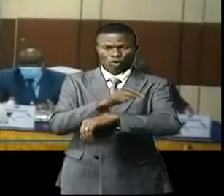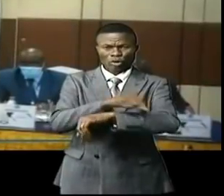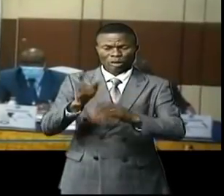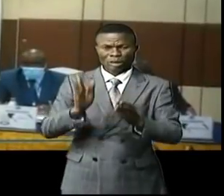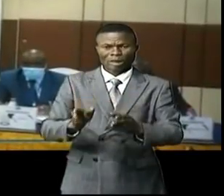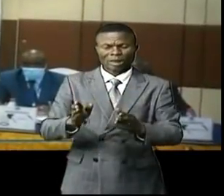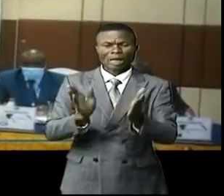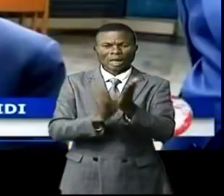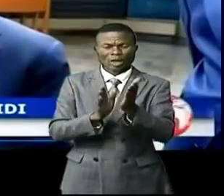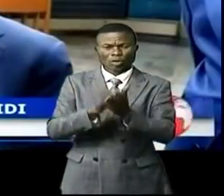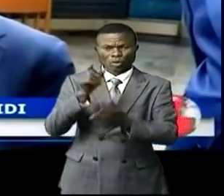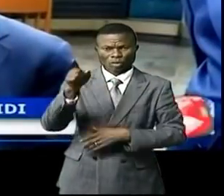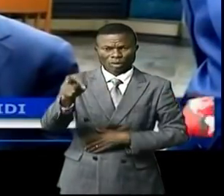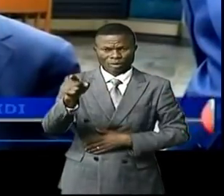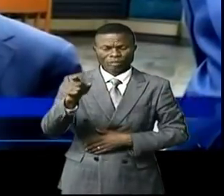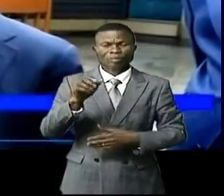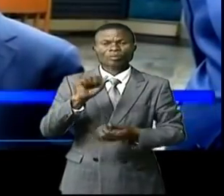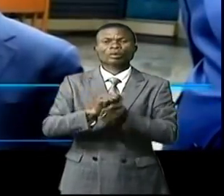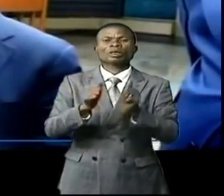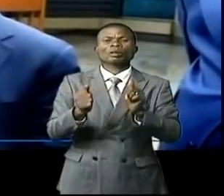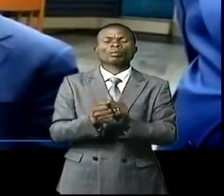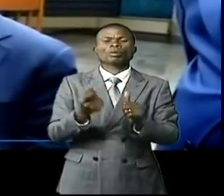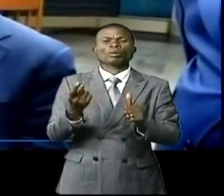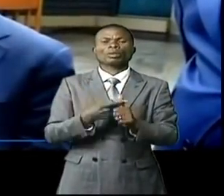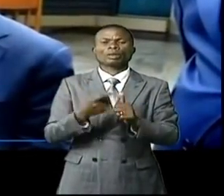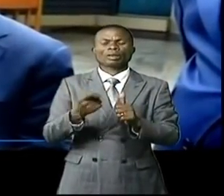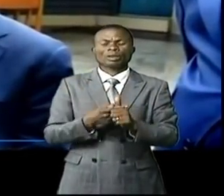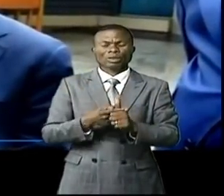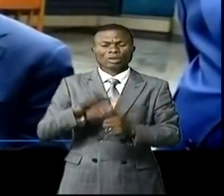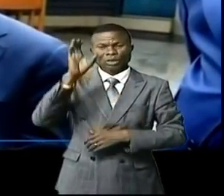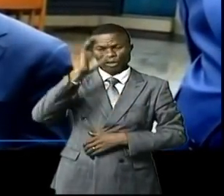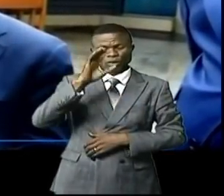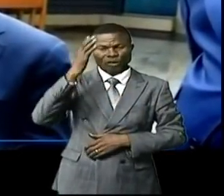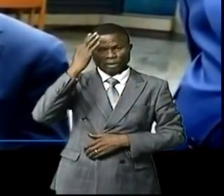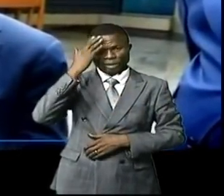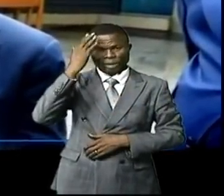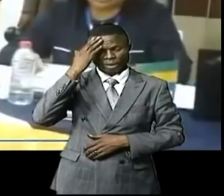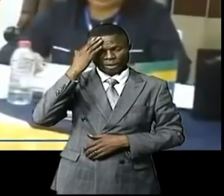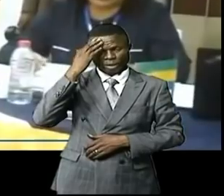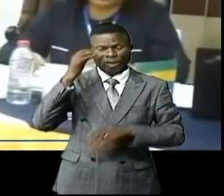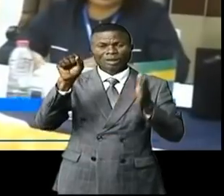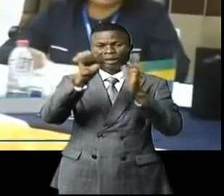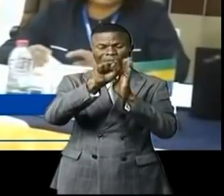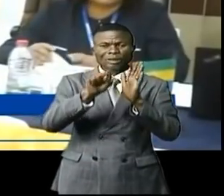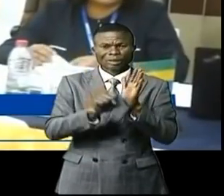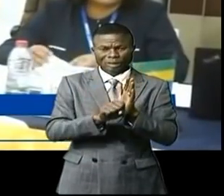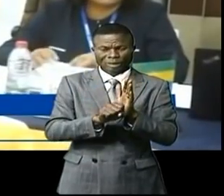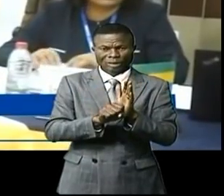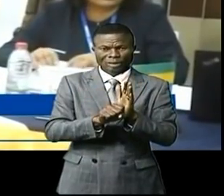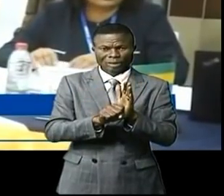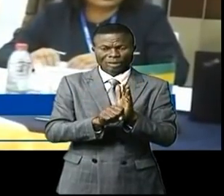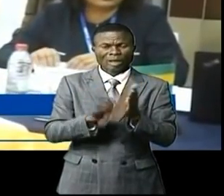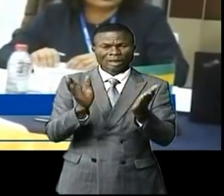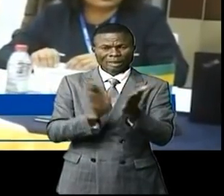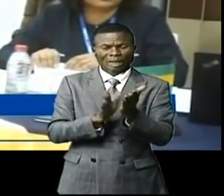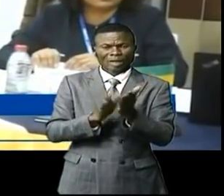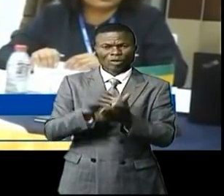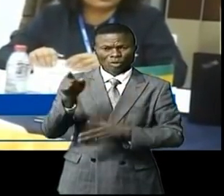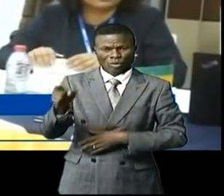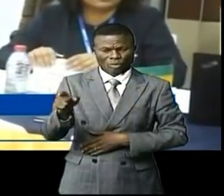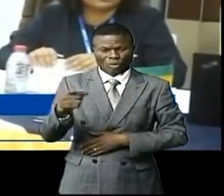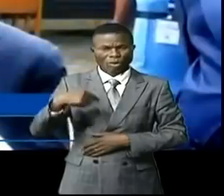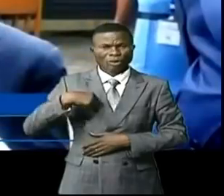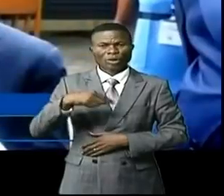cet institut. Question de revoir les statuts de l'institut. Nous